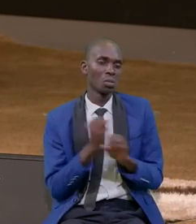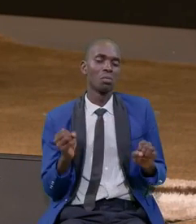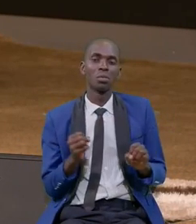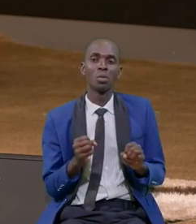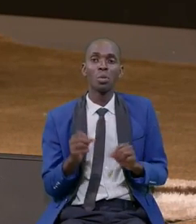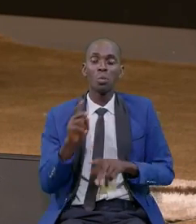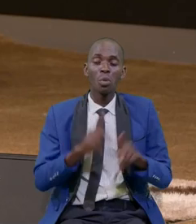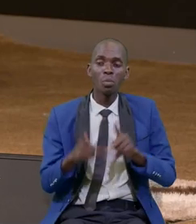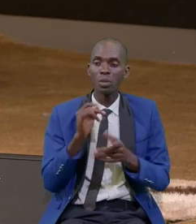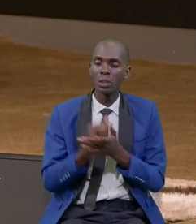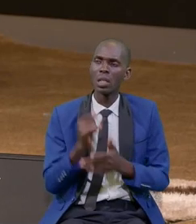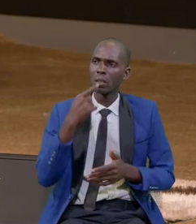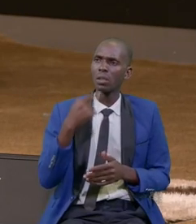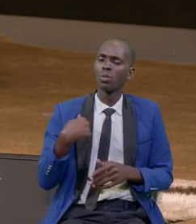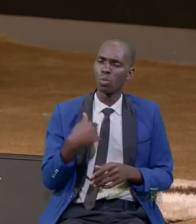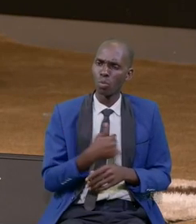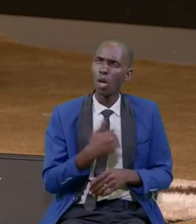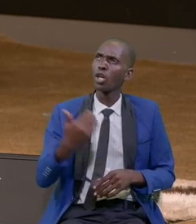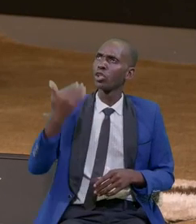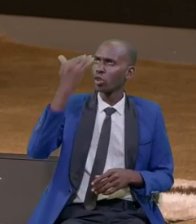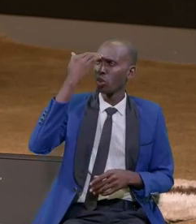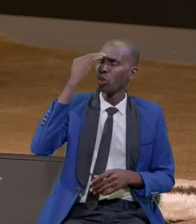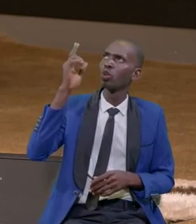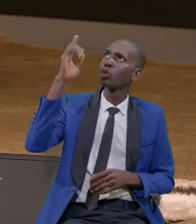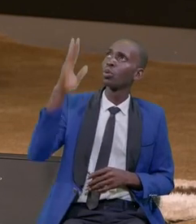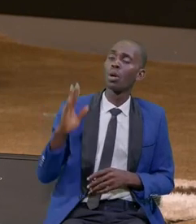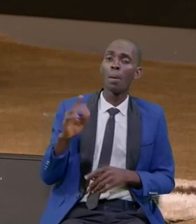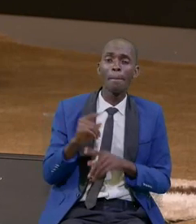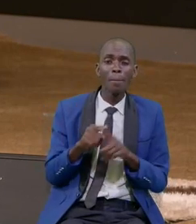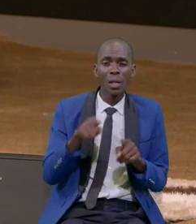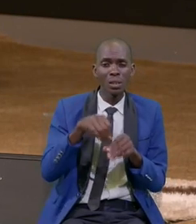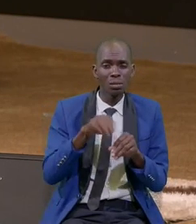Mais ils le renient par leurs œuvres,